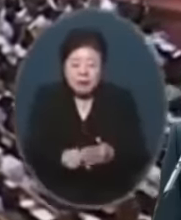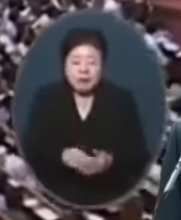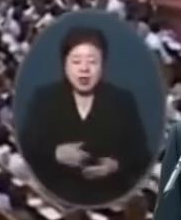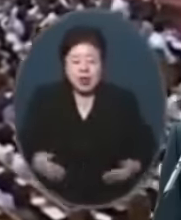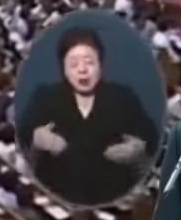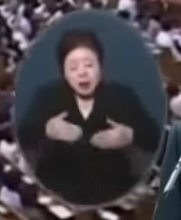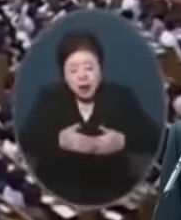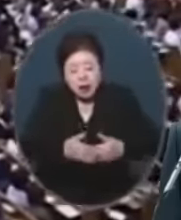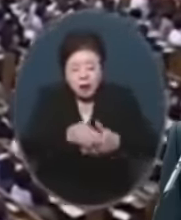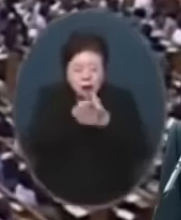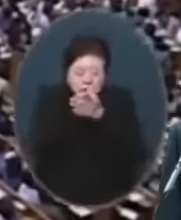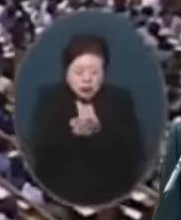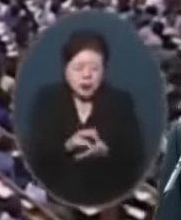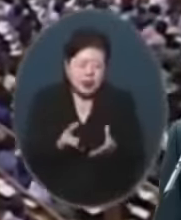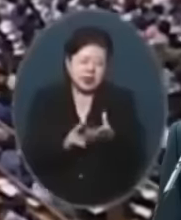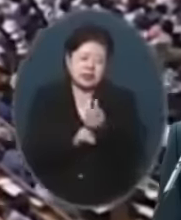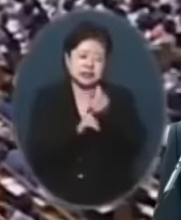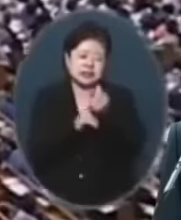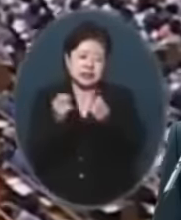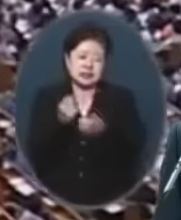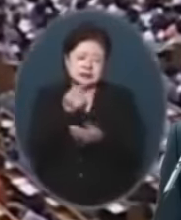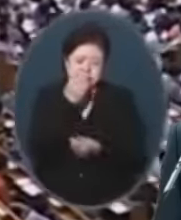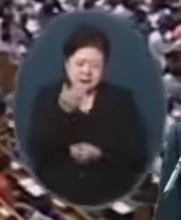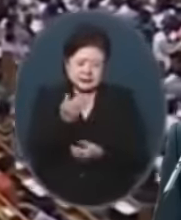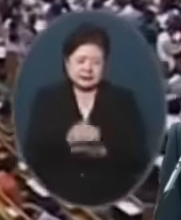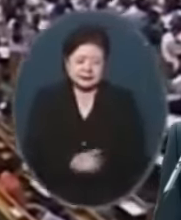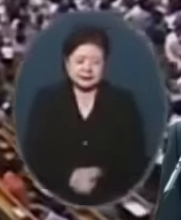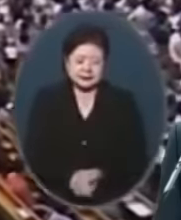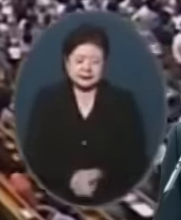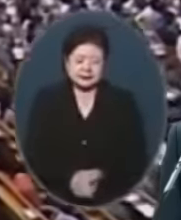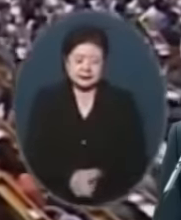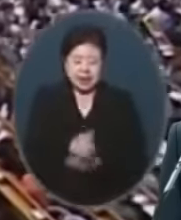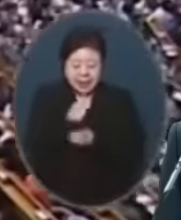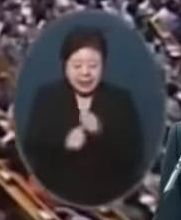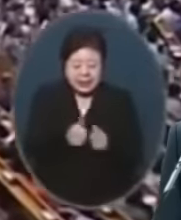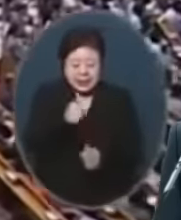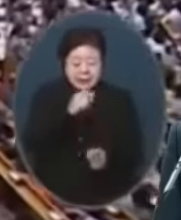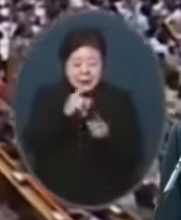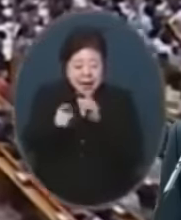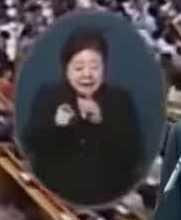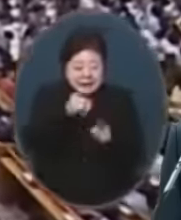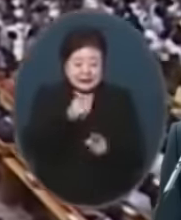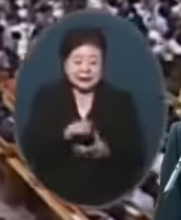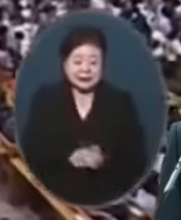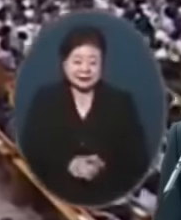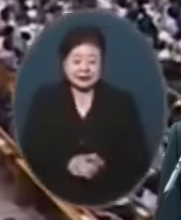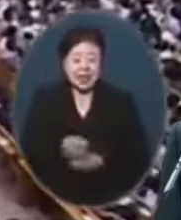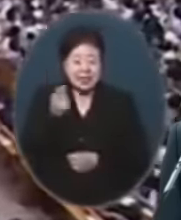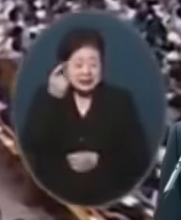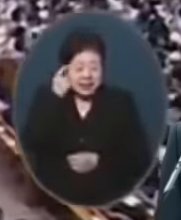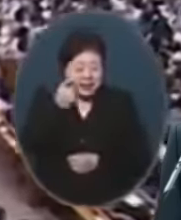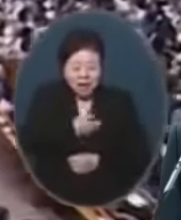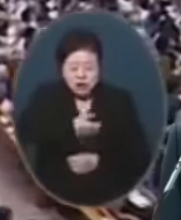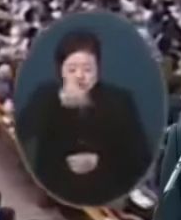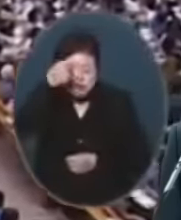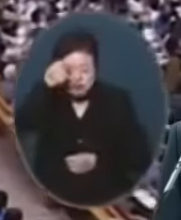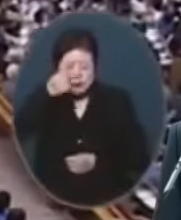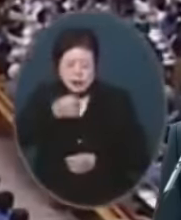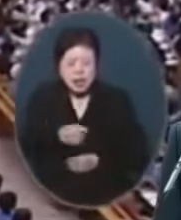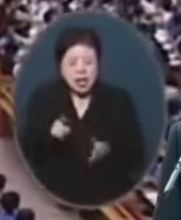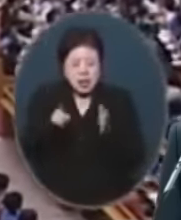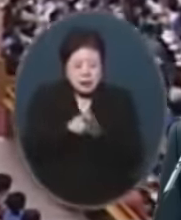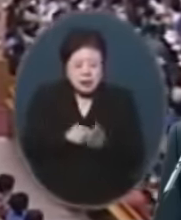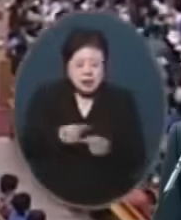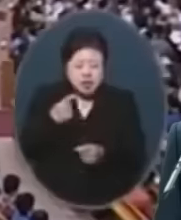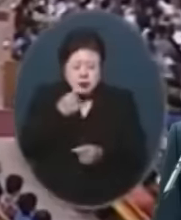안고 기도함으로 기적을 가져올 수 있는 것입니다. 하나님의 말씀에 근거한 생각과 꿈과